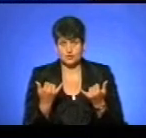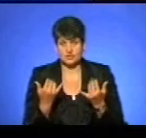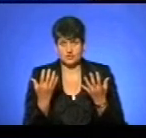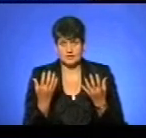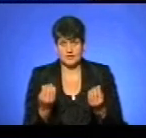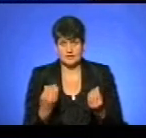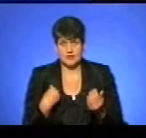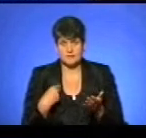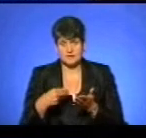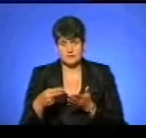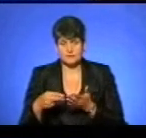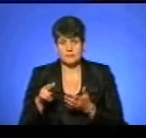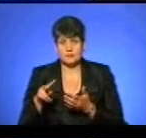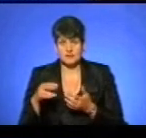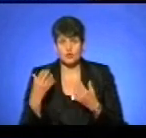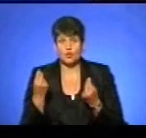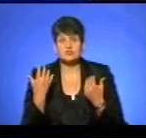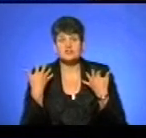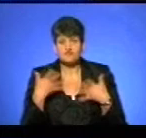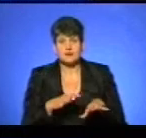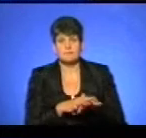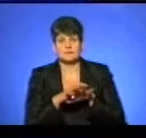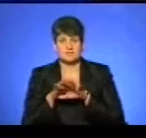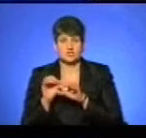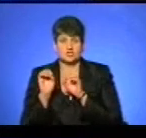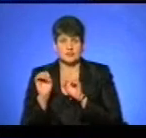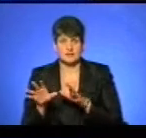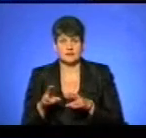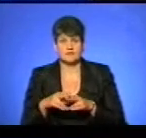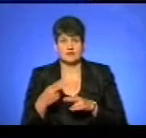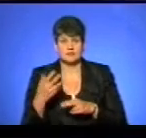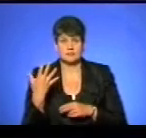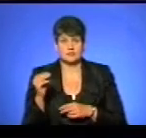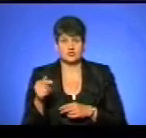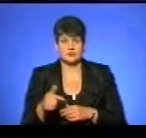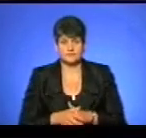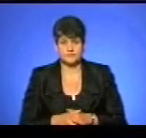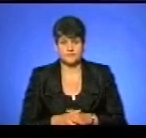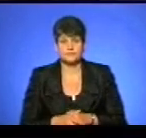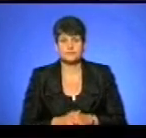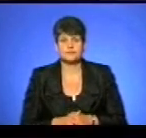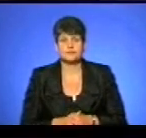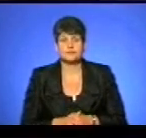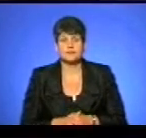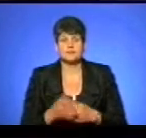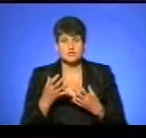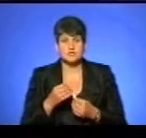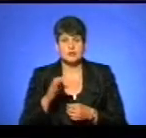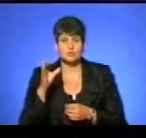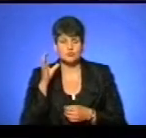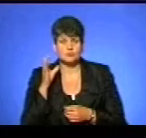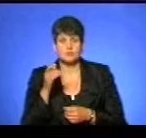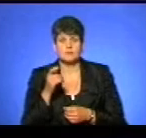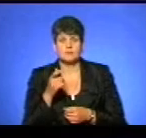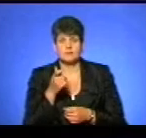сьогоднішній день я підписував платіжки, і кошти вже пішли відшкодовувати людям тих 5 тисяч гривень. Ми ще послухаємо пана Євгена Дуфанця, буквально